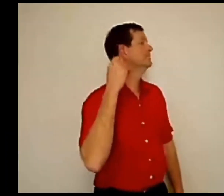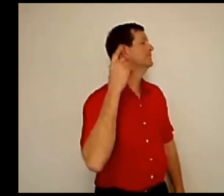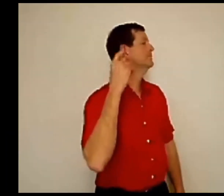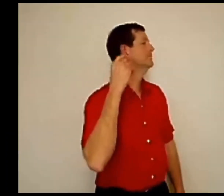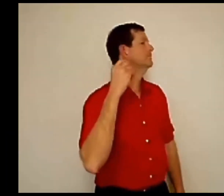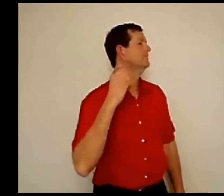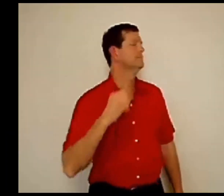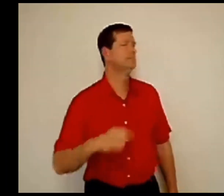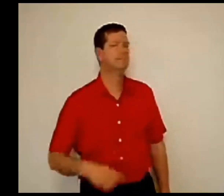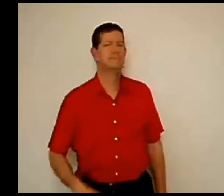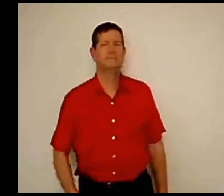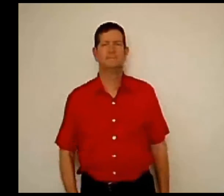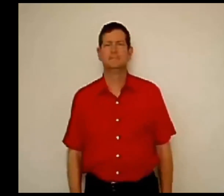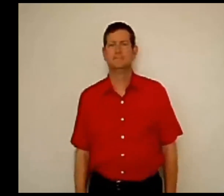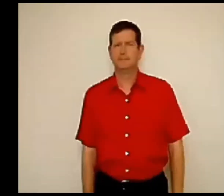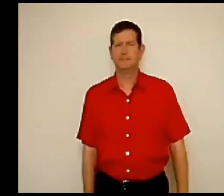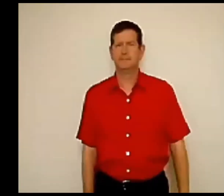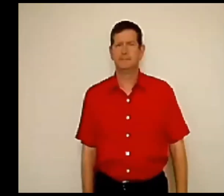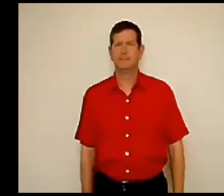Se mettre.